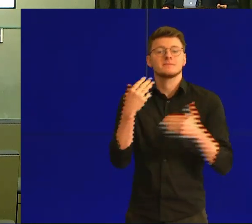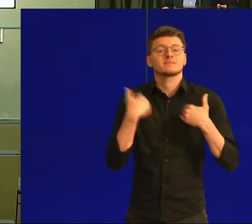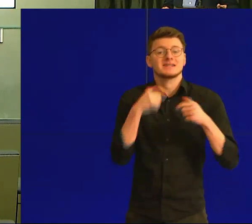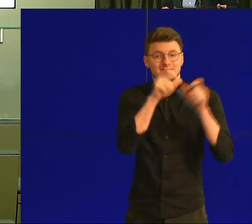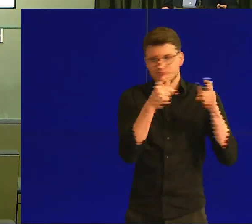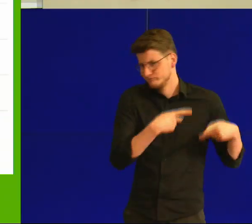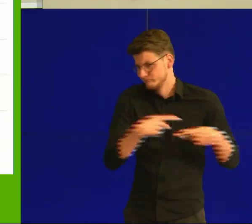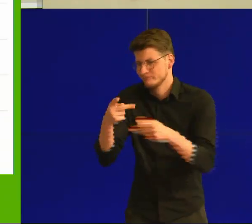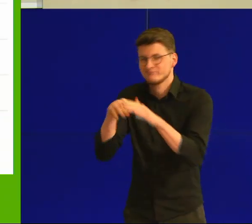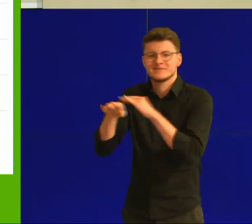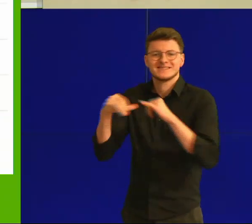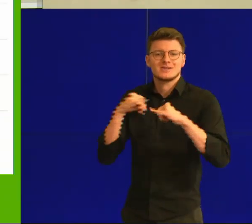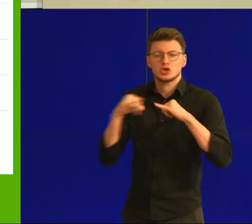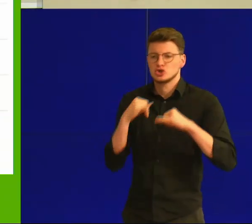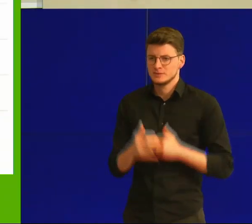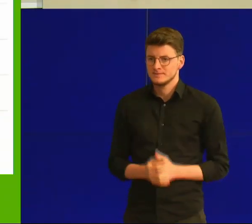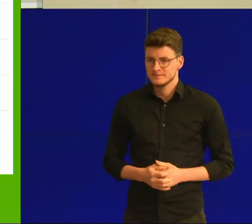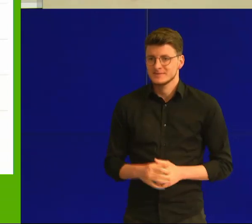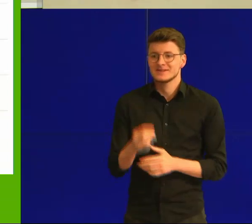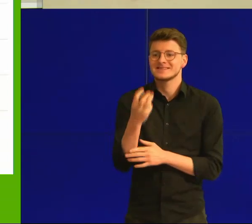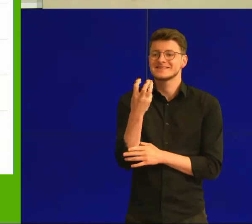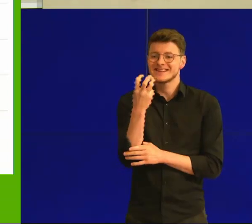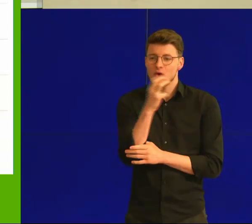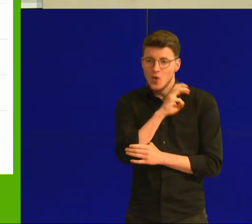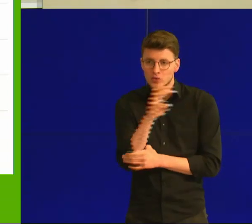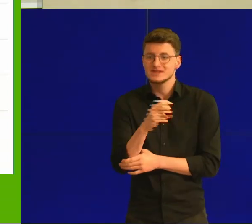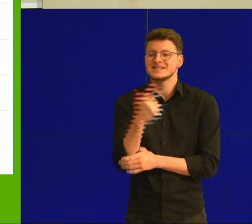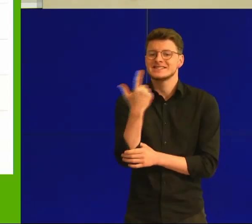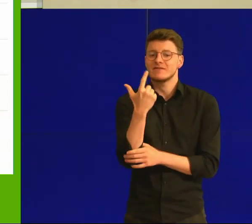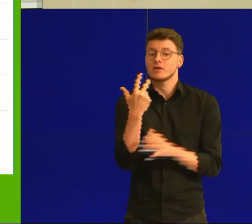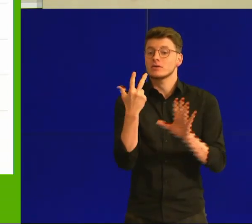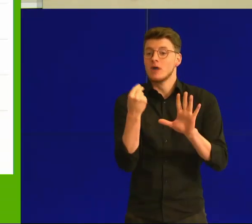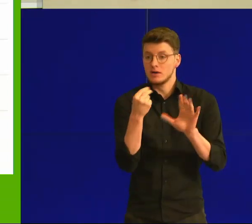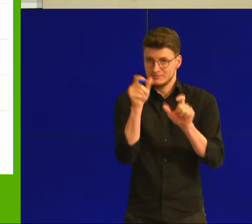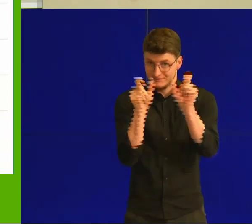entre ions de sévenans tactique patiente et benoît